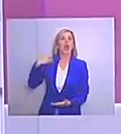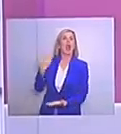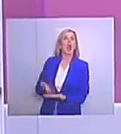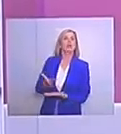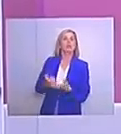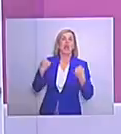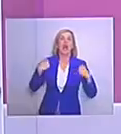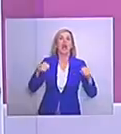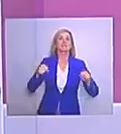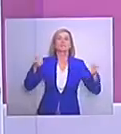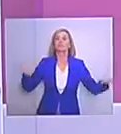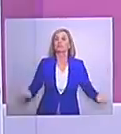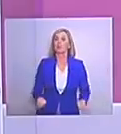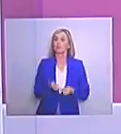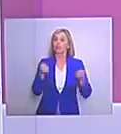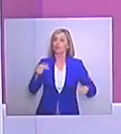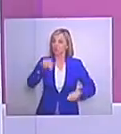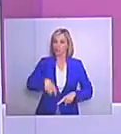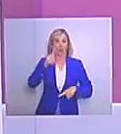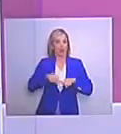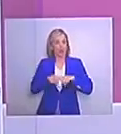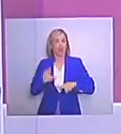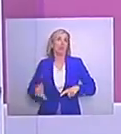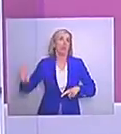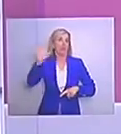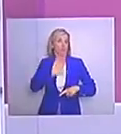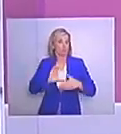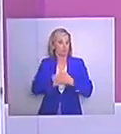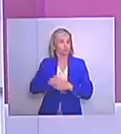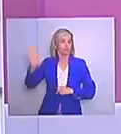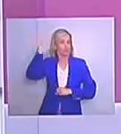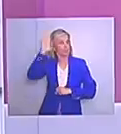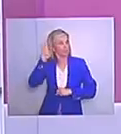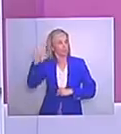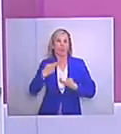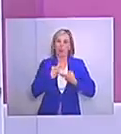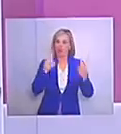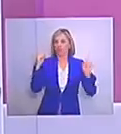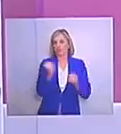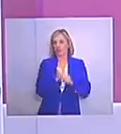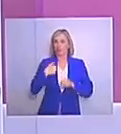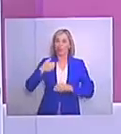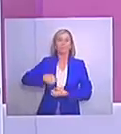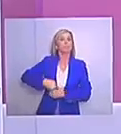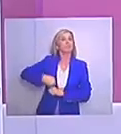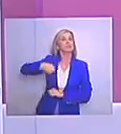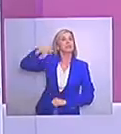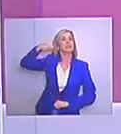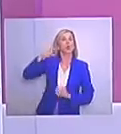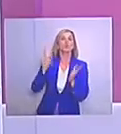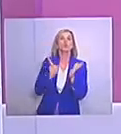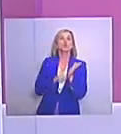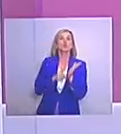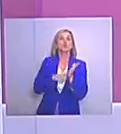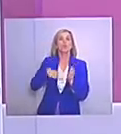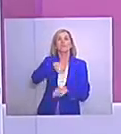συζήτηση, εσείς πώς το μάθατε? Υπήρχε κάποια συμφωνία εκ προημίου ότι εάν ήρθατε πρώτοι θα